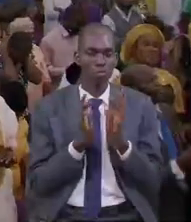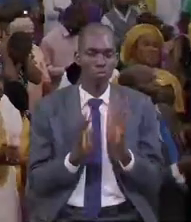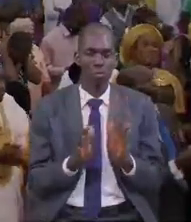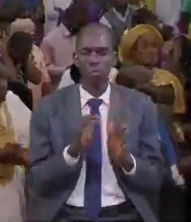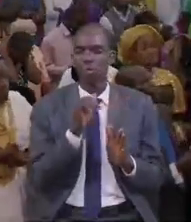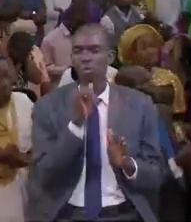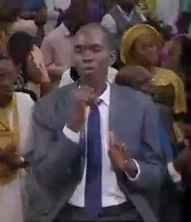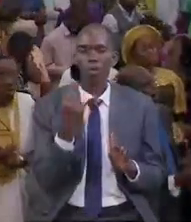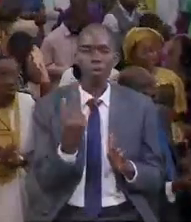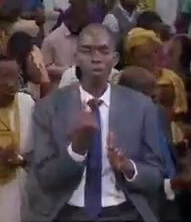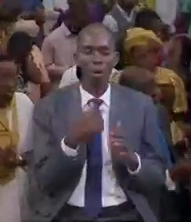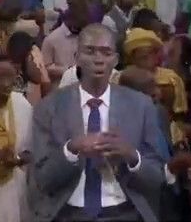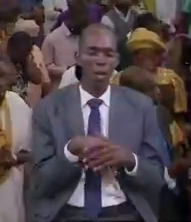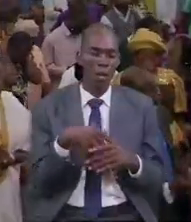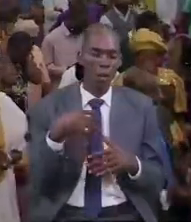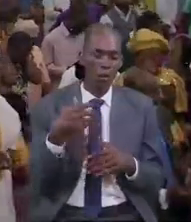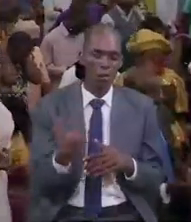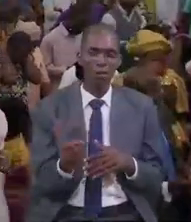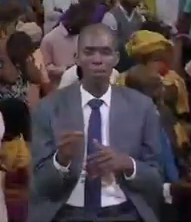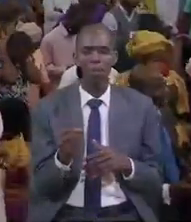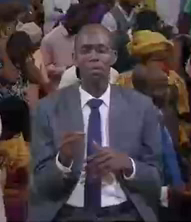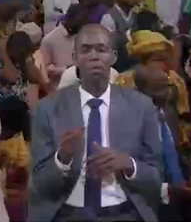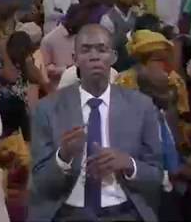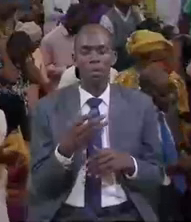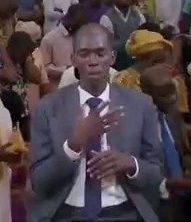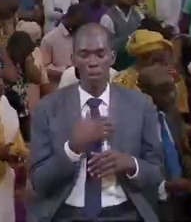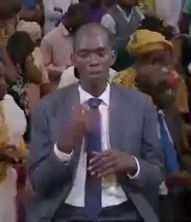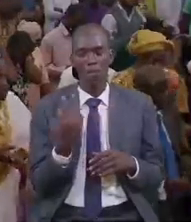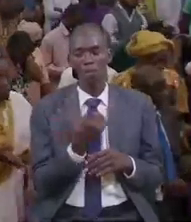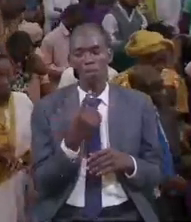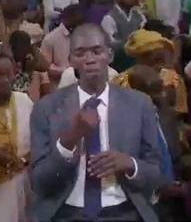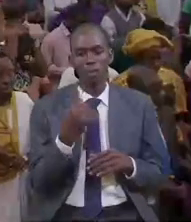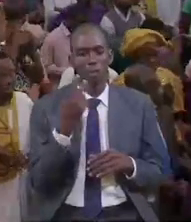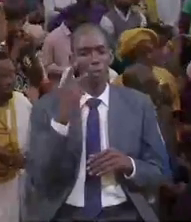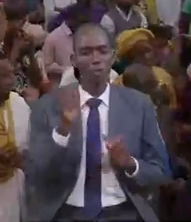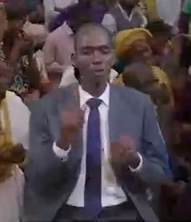Non seulement l'aspect extérieur du chrétien,